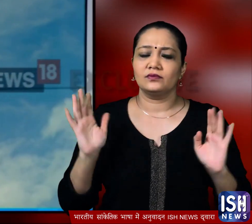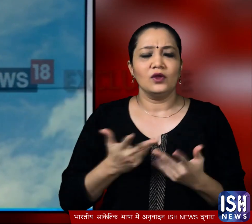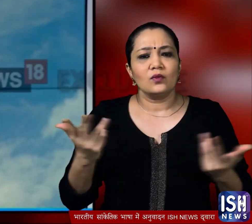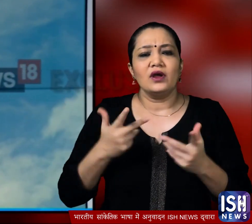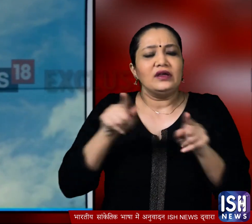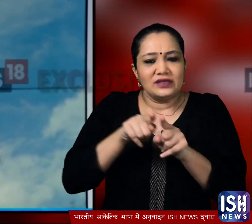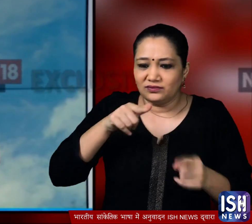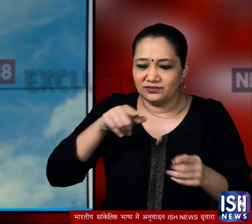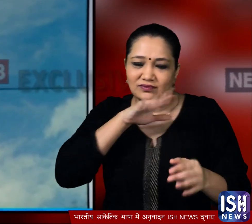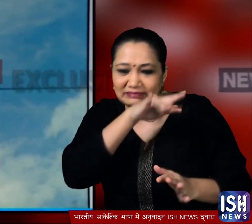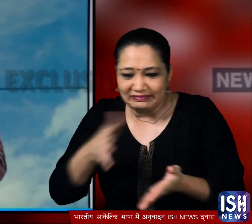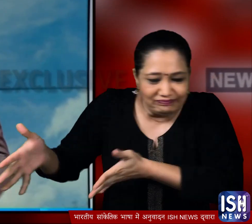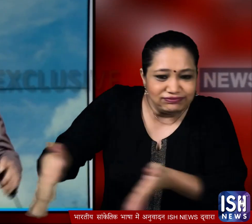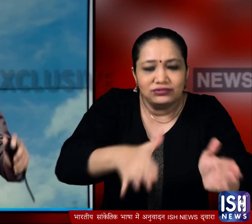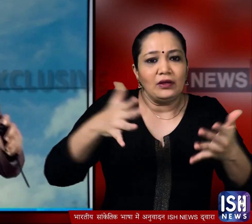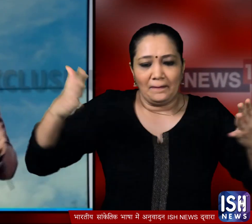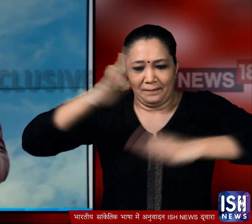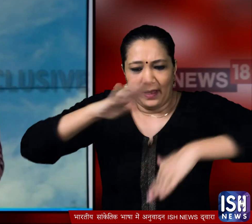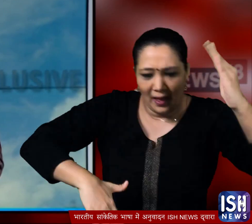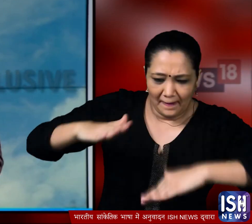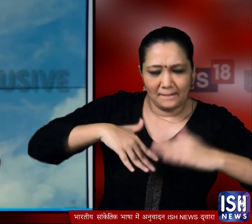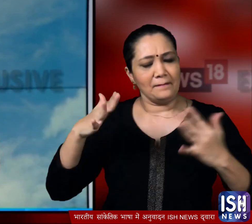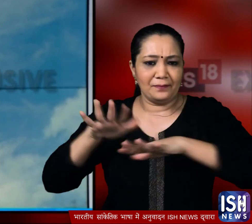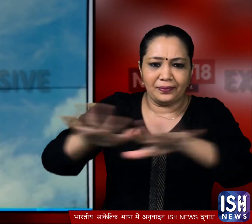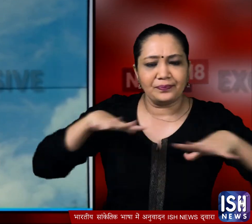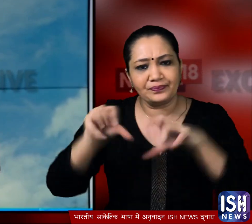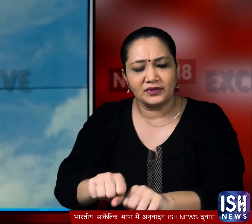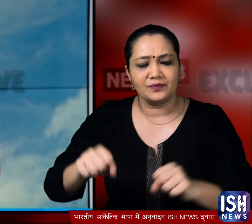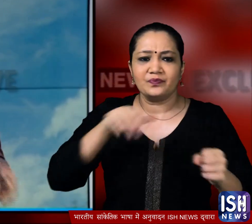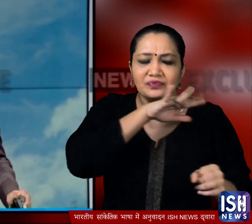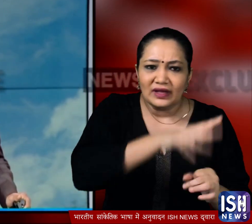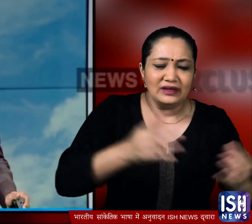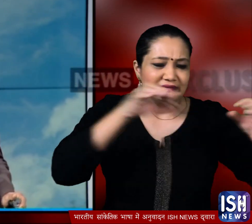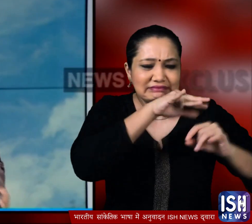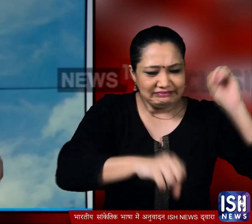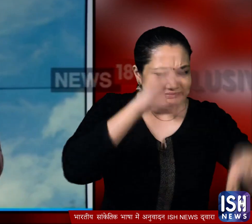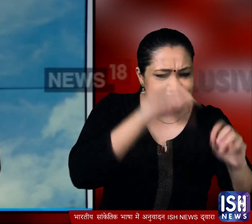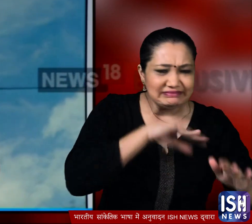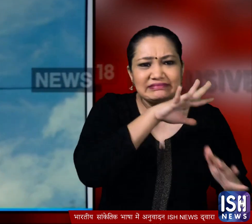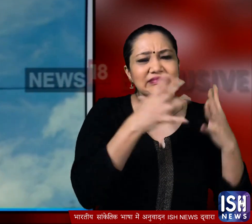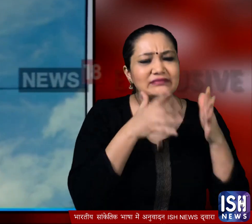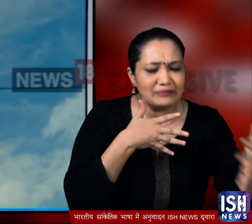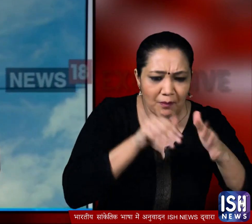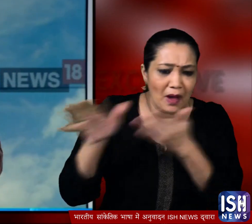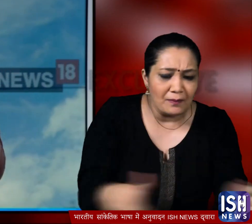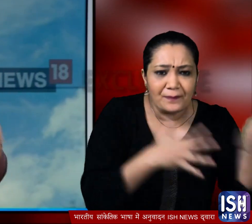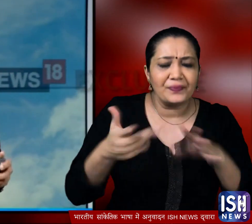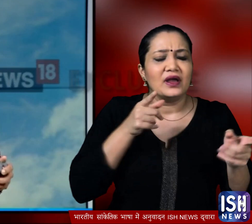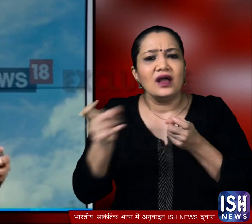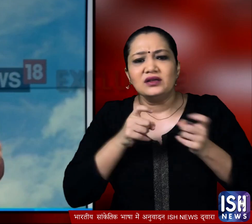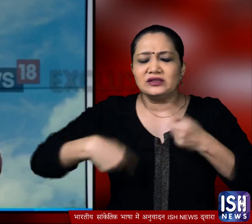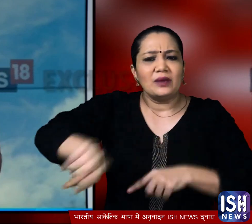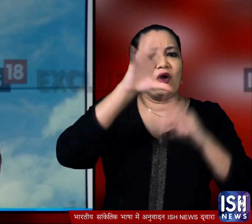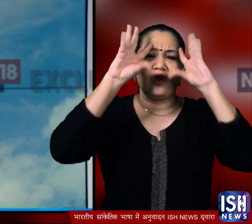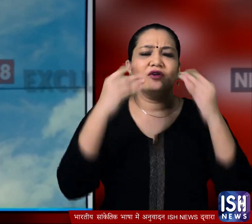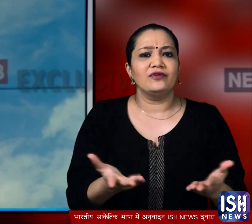हम लोगों ने नालों को भी स्लैब डालकर कब्जा कर लिया। जहां नाले खुले हैं उनको हमने कूड़ेदान बना डाला, जिसकी तरफ से अधिकारियों ने भी आंखें बंद